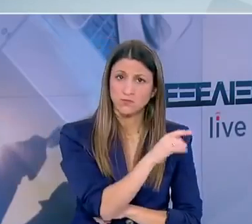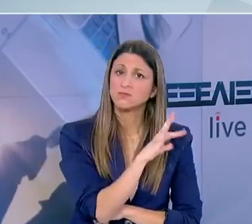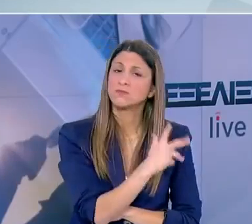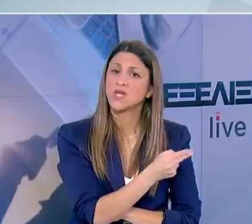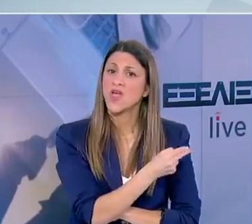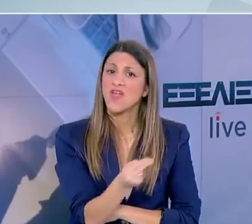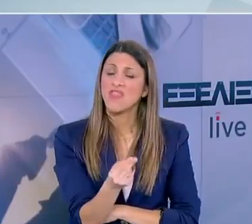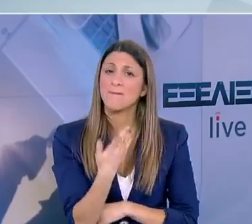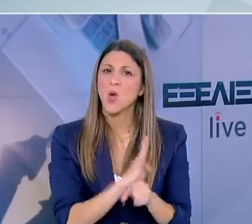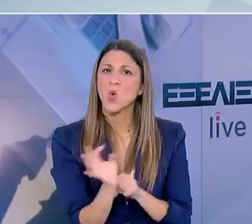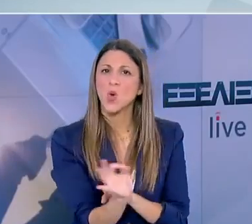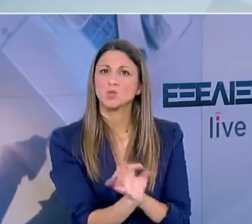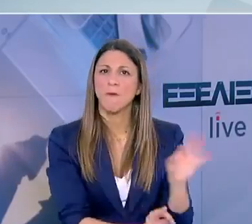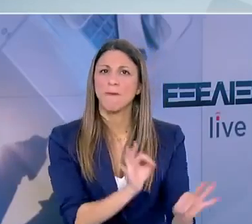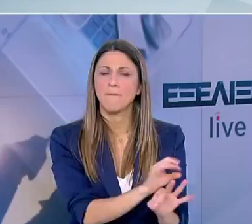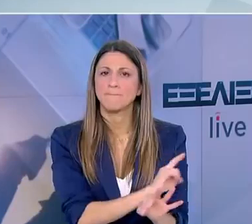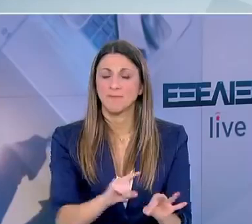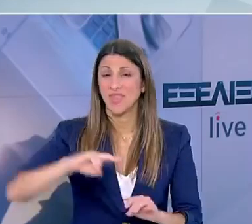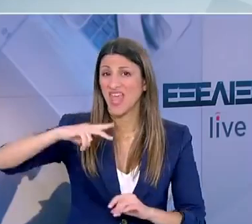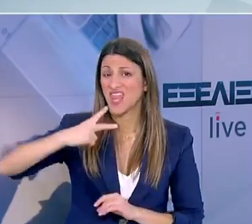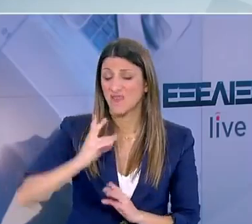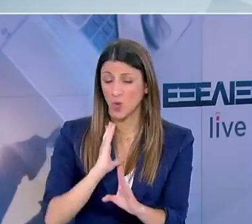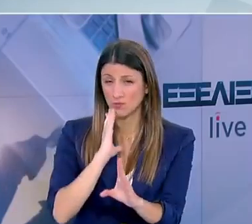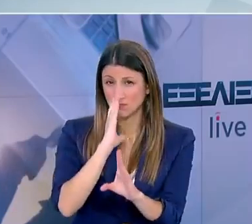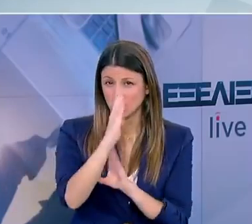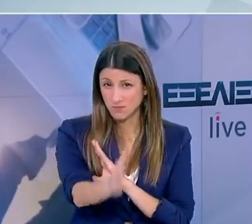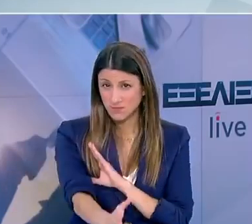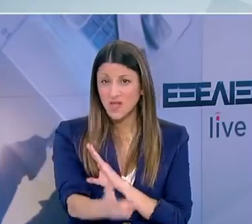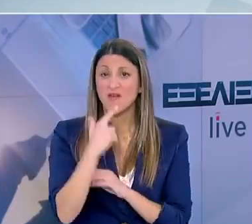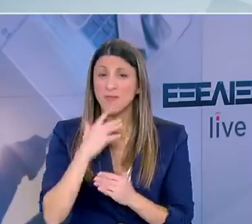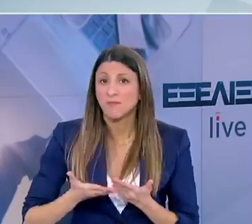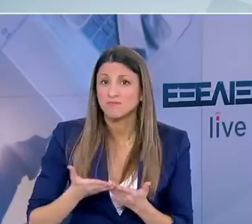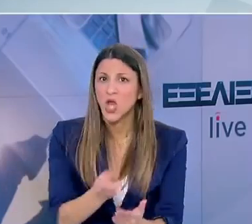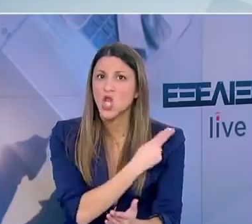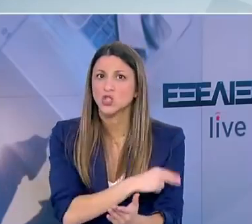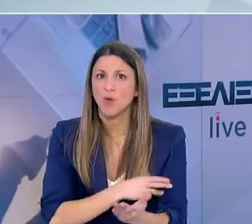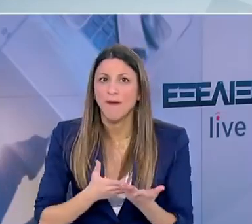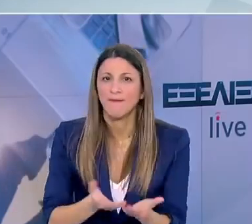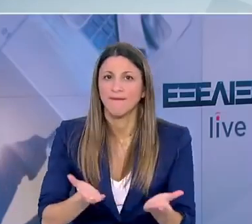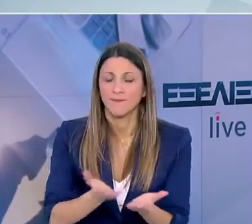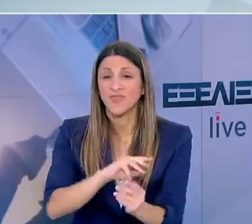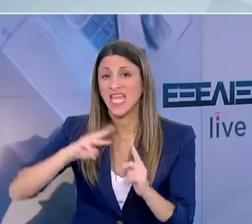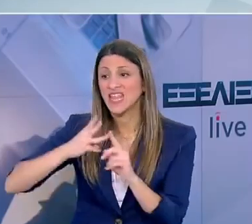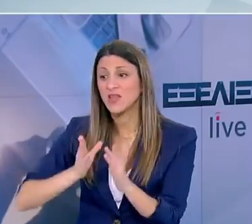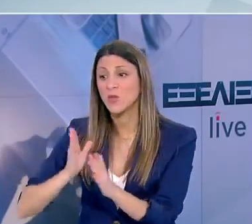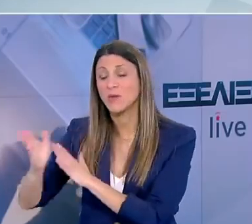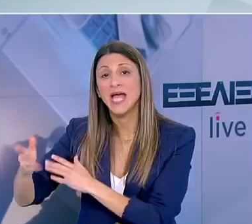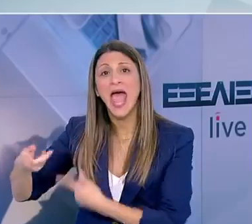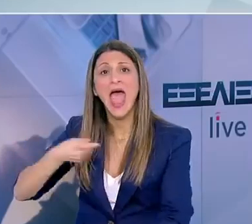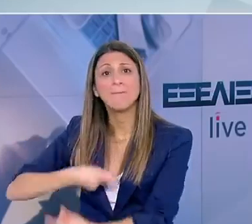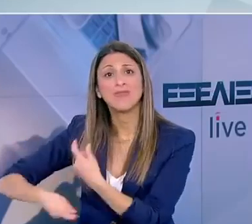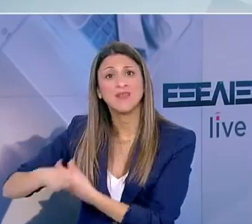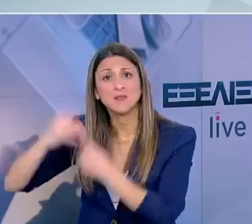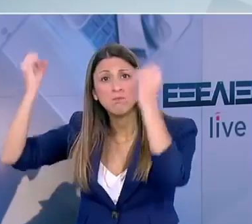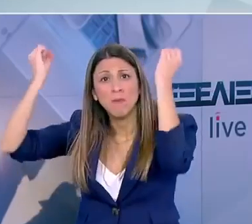της μετάδοσης του ιού. Το δεύτερο μέτωπο αφορά την ενίσχυση του συστήματος υγείας και το τρίτο μέτωπο αφορά τη στήριξη των επιχειρήσεων και